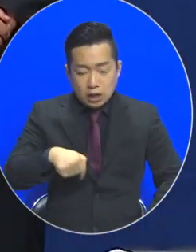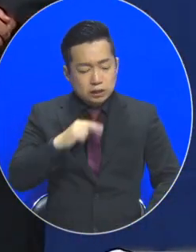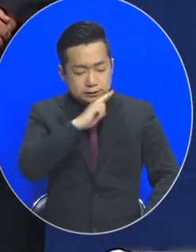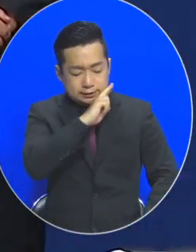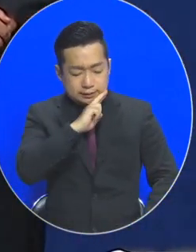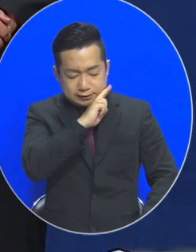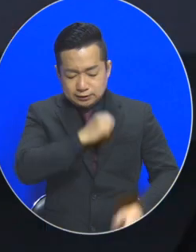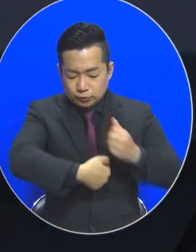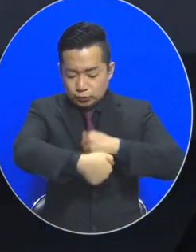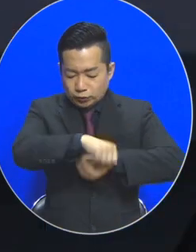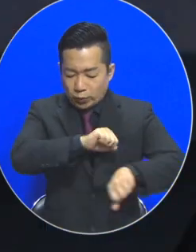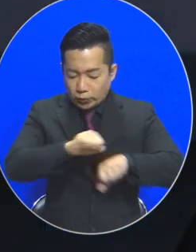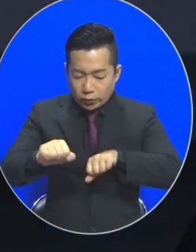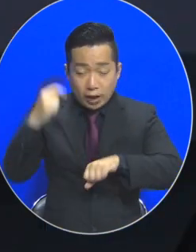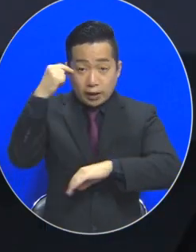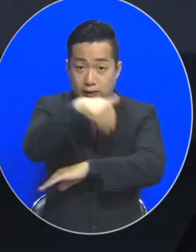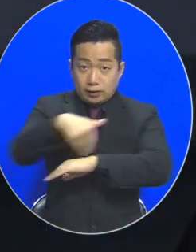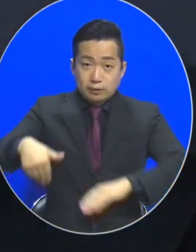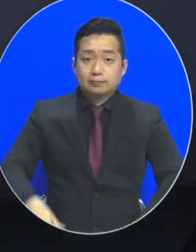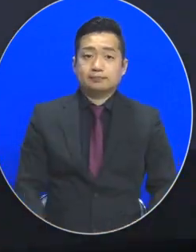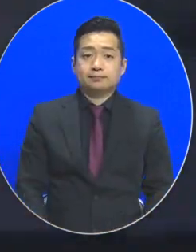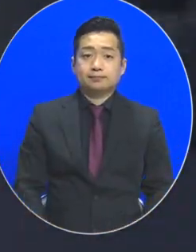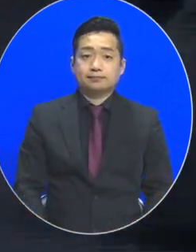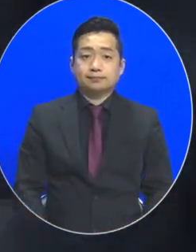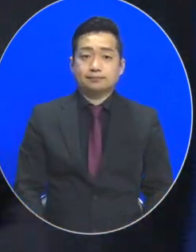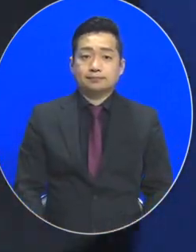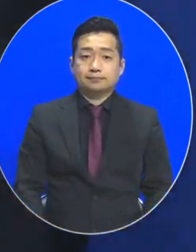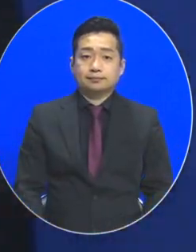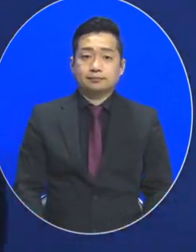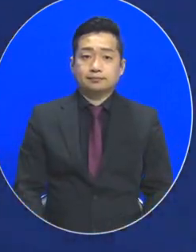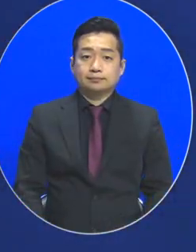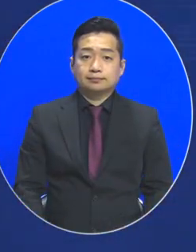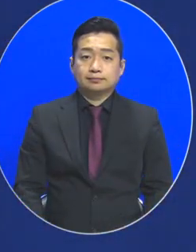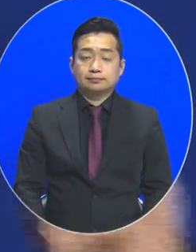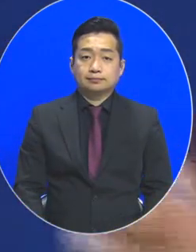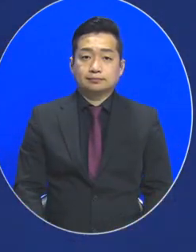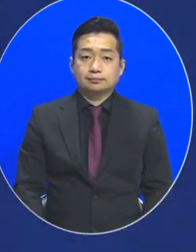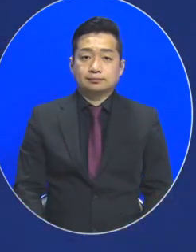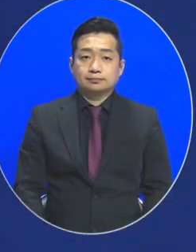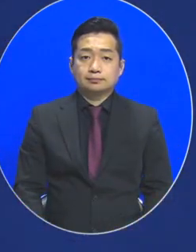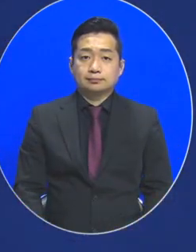사례에 적극 대응하겠다고 밝혔습니다. KTV 이혜진입니다.